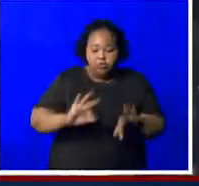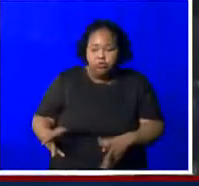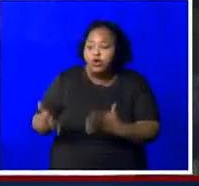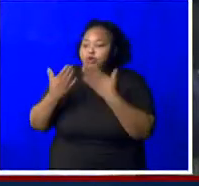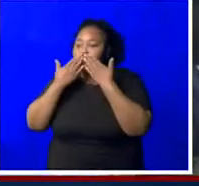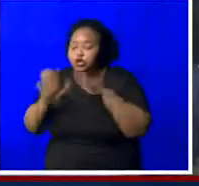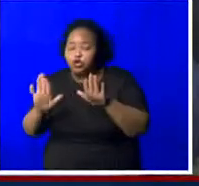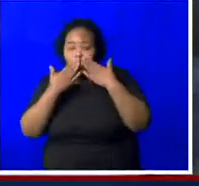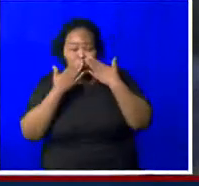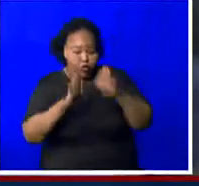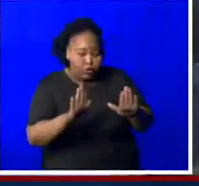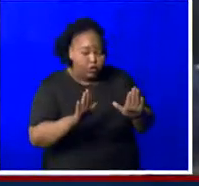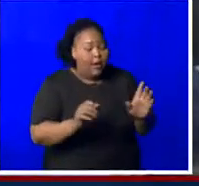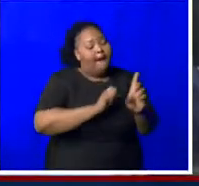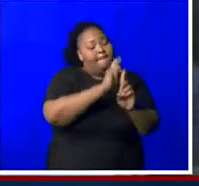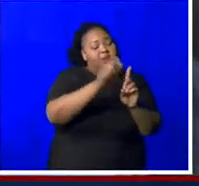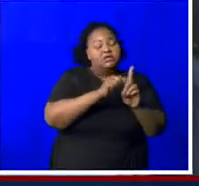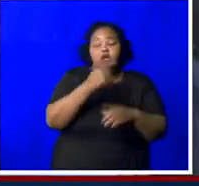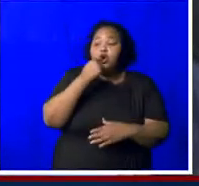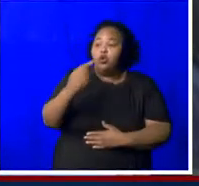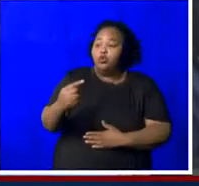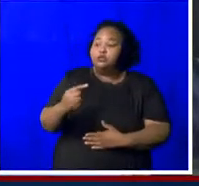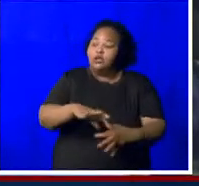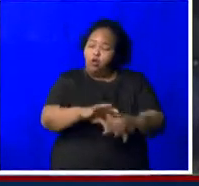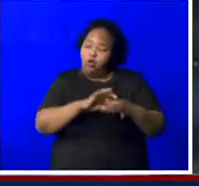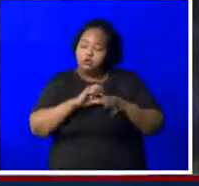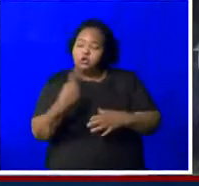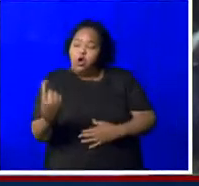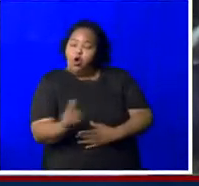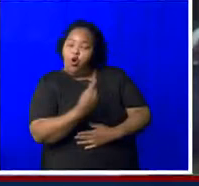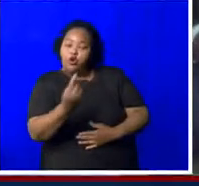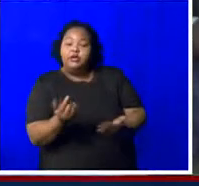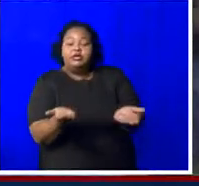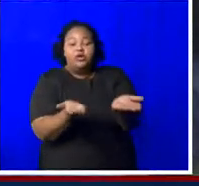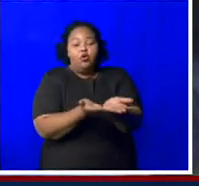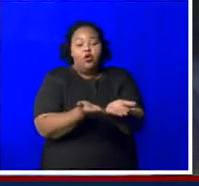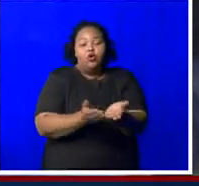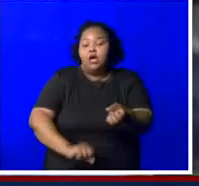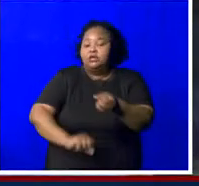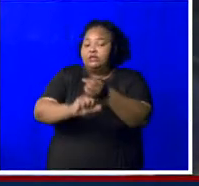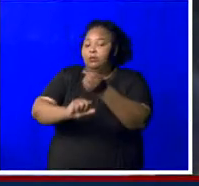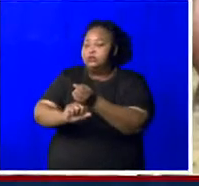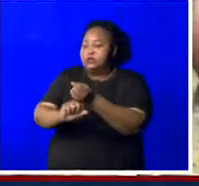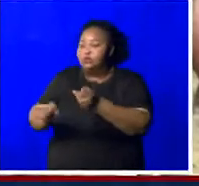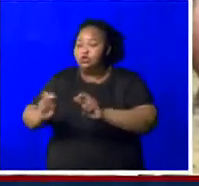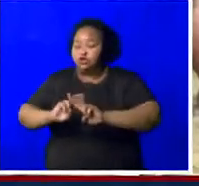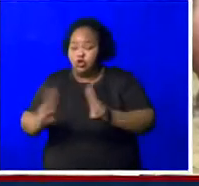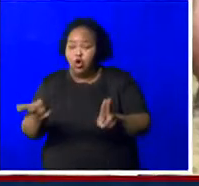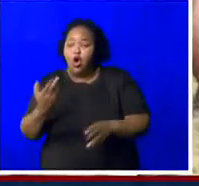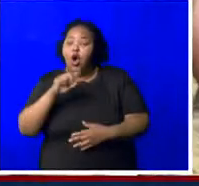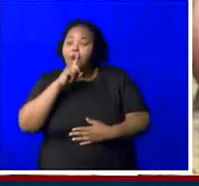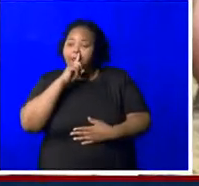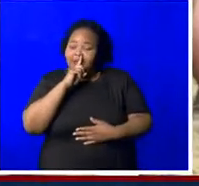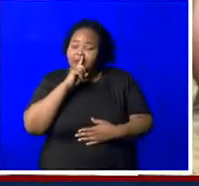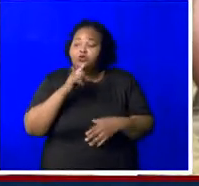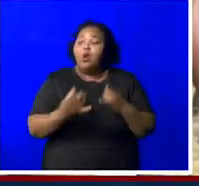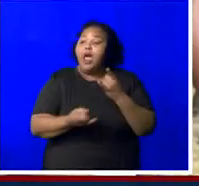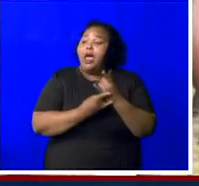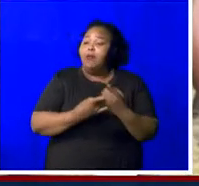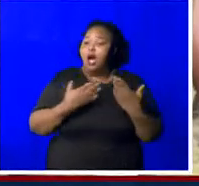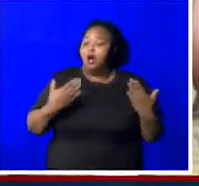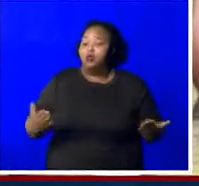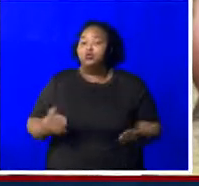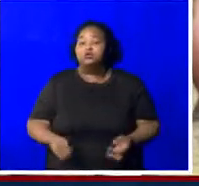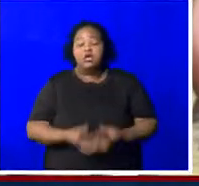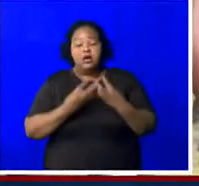nkampani ayikagcini njengekusekela tikolwa kodwa ifake isandla lesibandi nasekuqinisekiseni kwekuthi bantwana besikolo